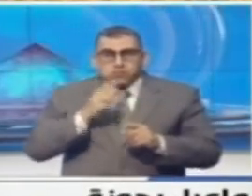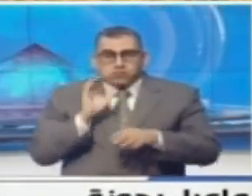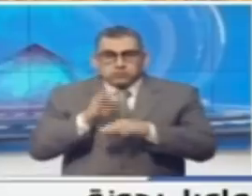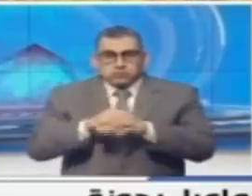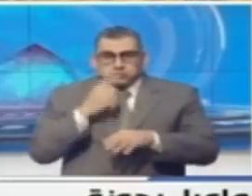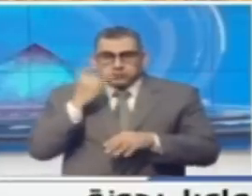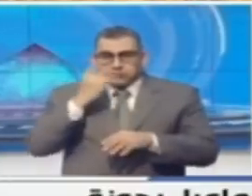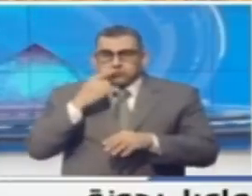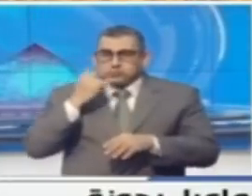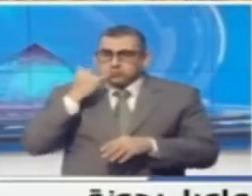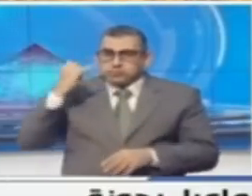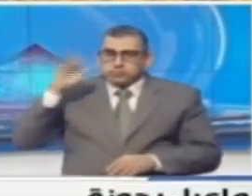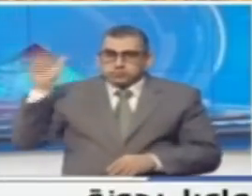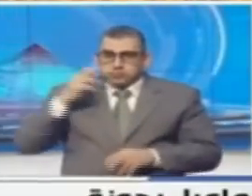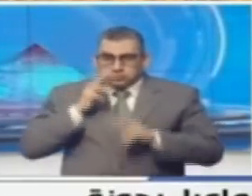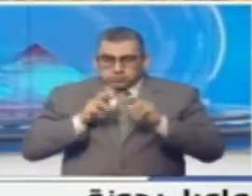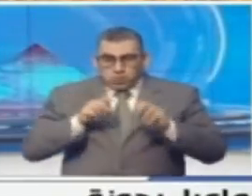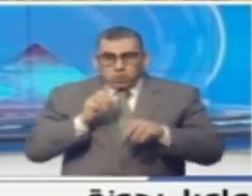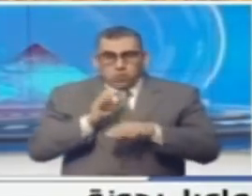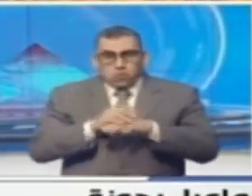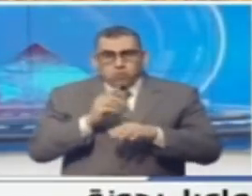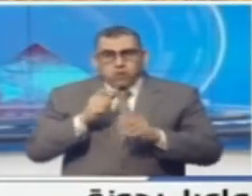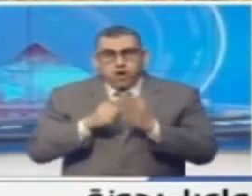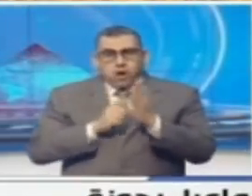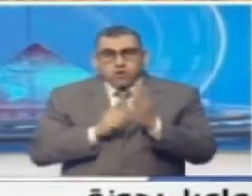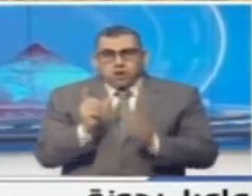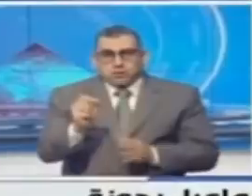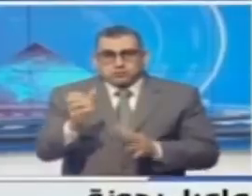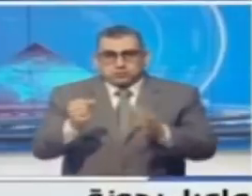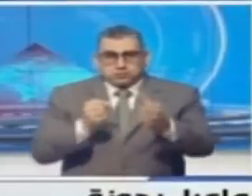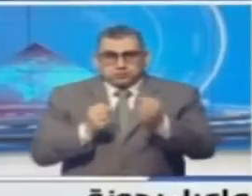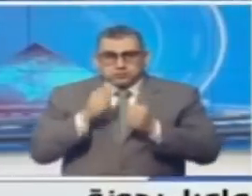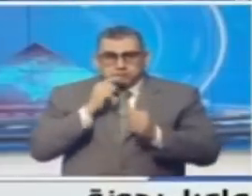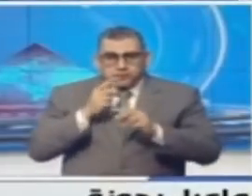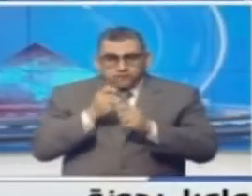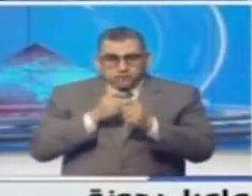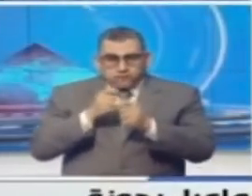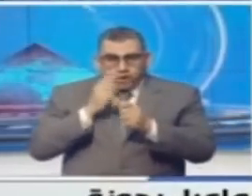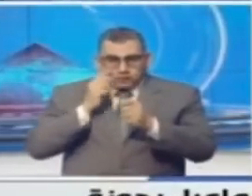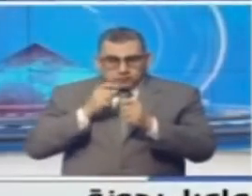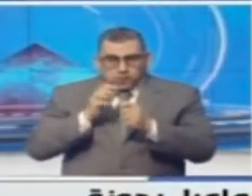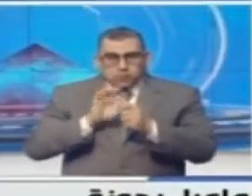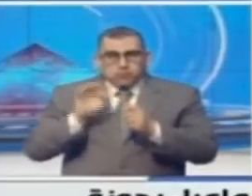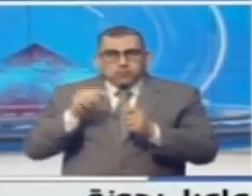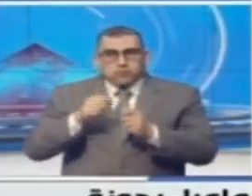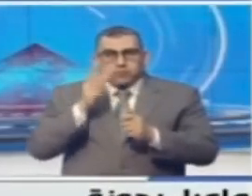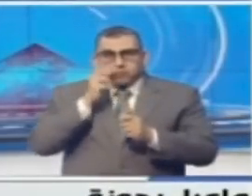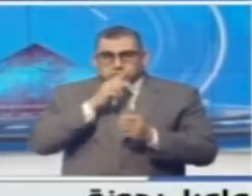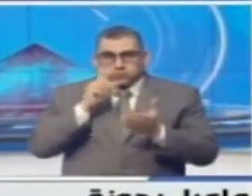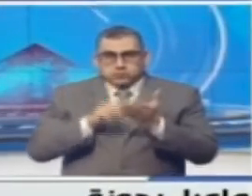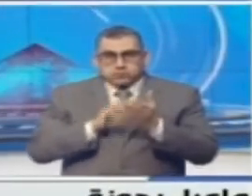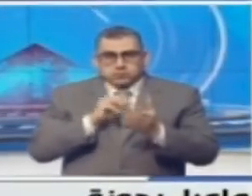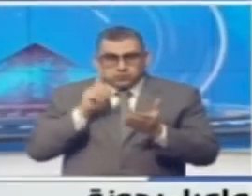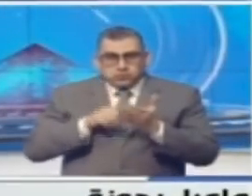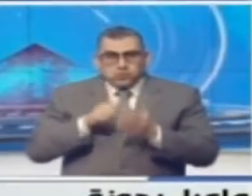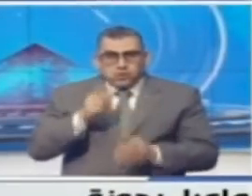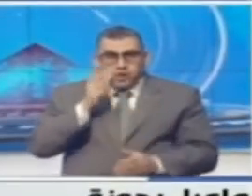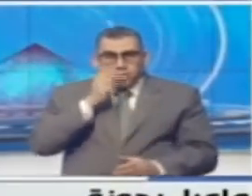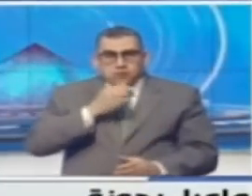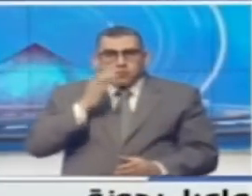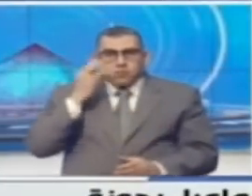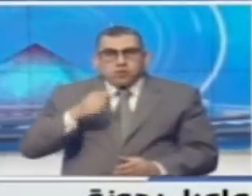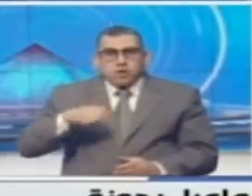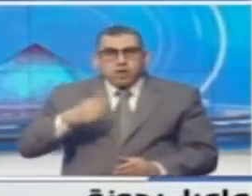الوحدة الأثرية تم اتخاذ كافة الإجراءات اللازمة من الفحص والمعاينة، حيث تم التأكد من